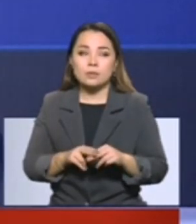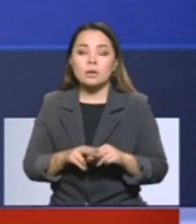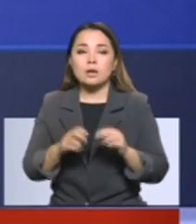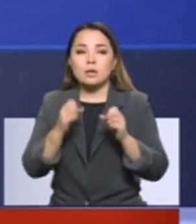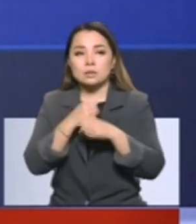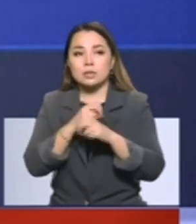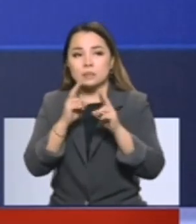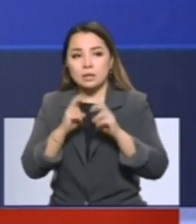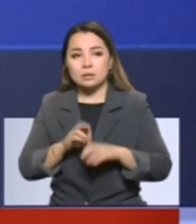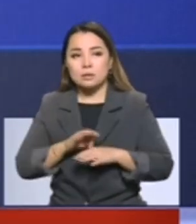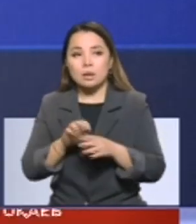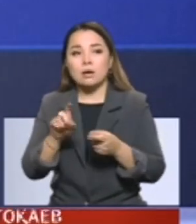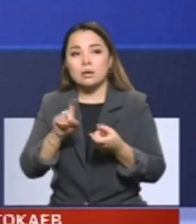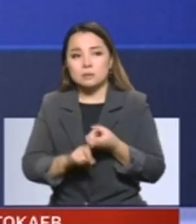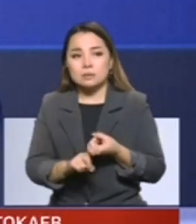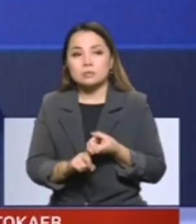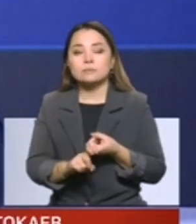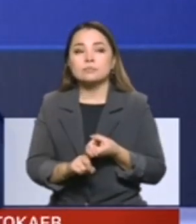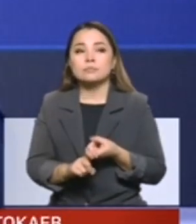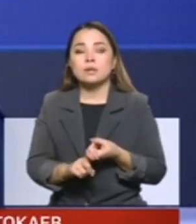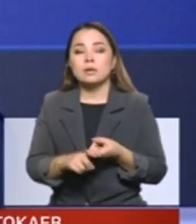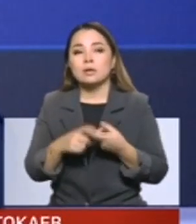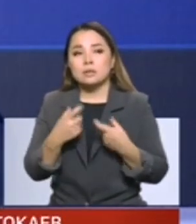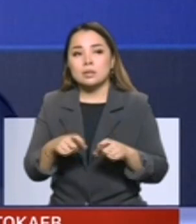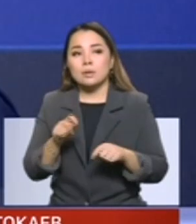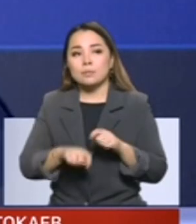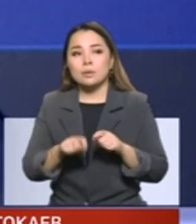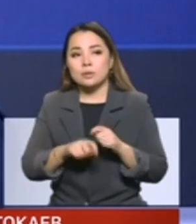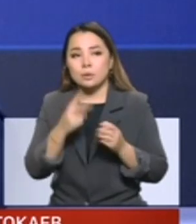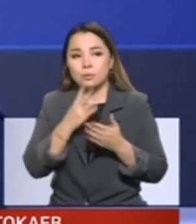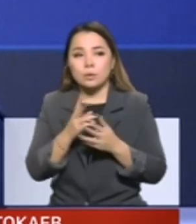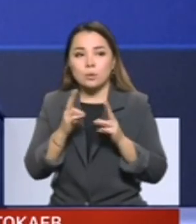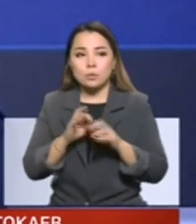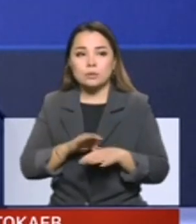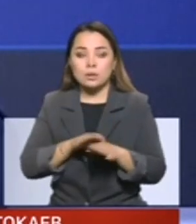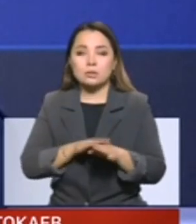зертханаға қатысты аттестатын қайтарылып алу шарасы қолданды.